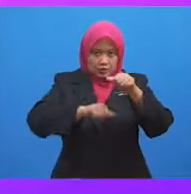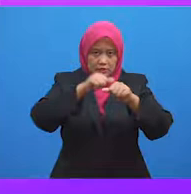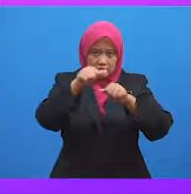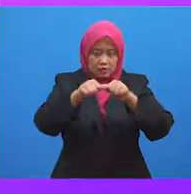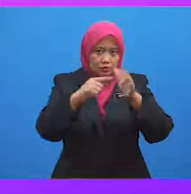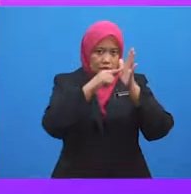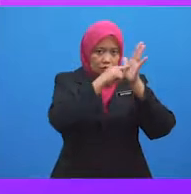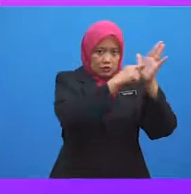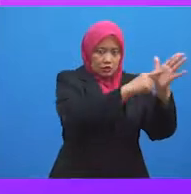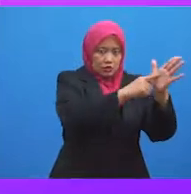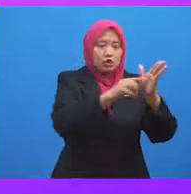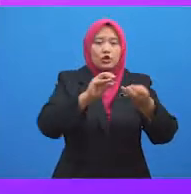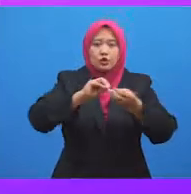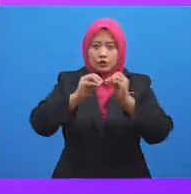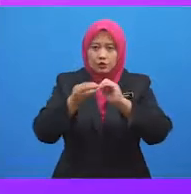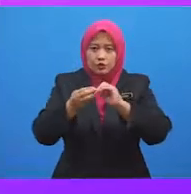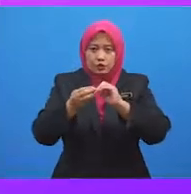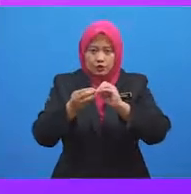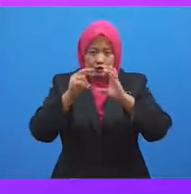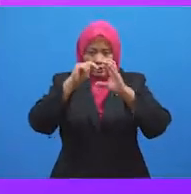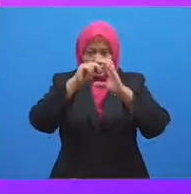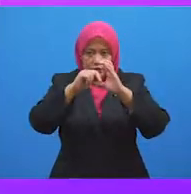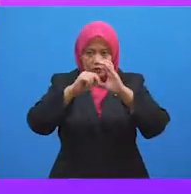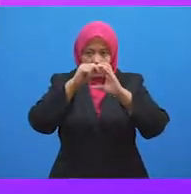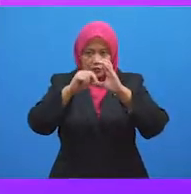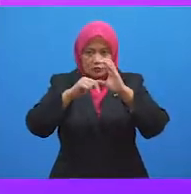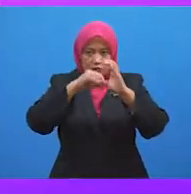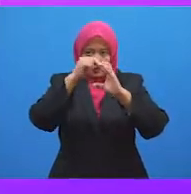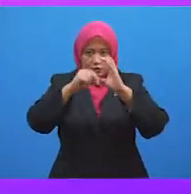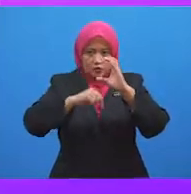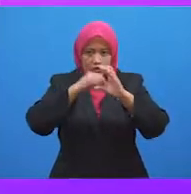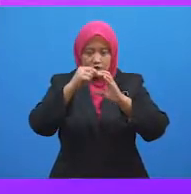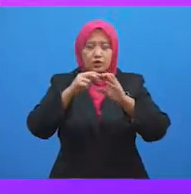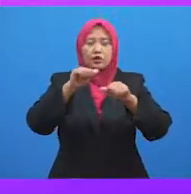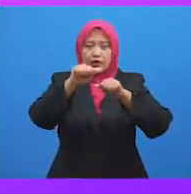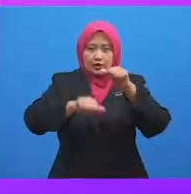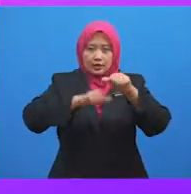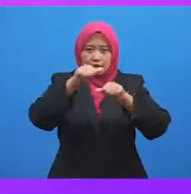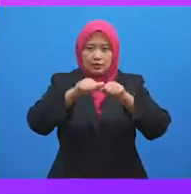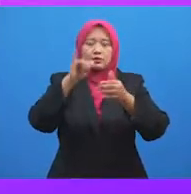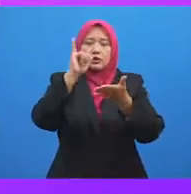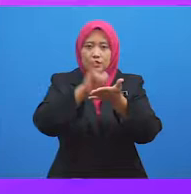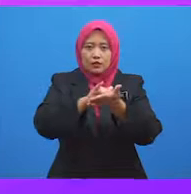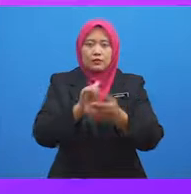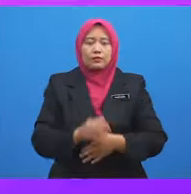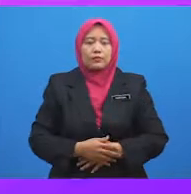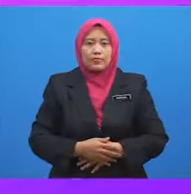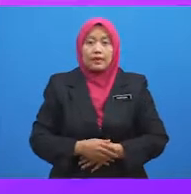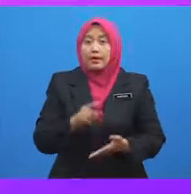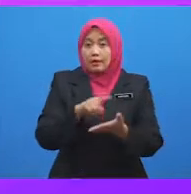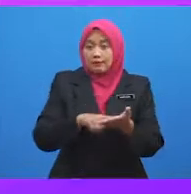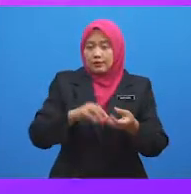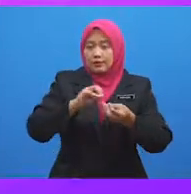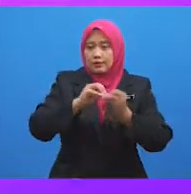menunjukkan nombor nukleon atom tersebut. Apakah nombor proton